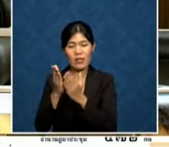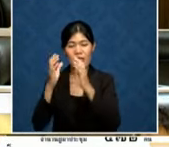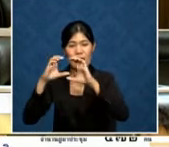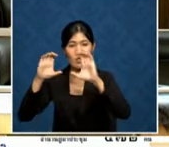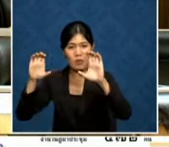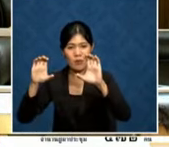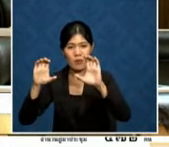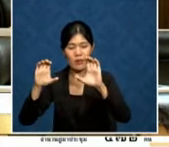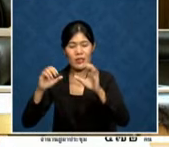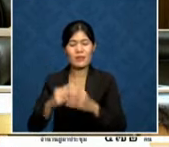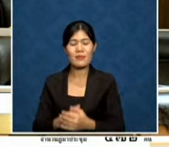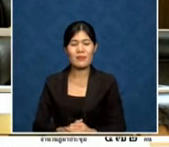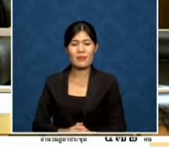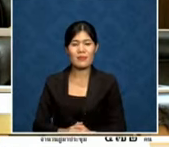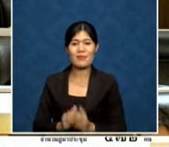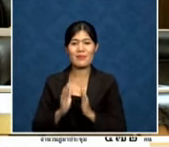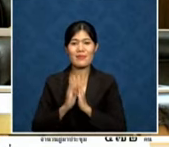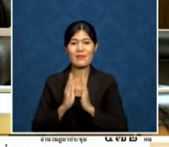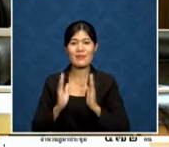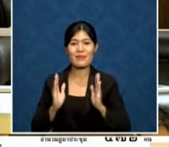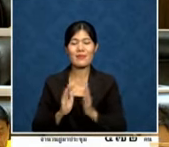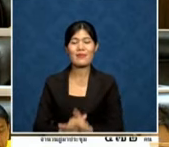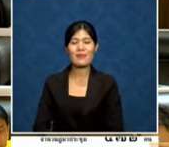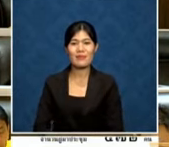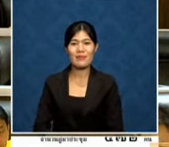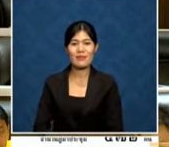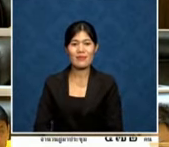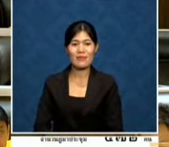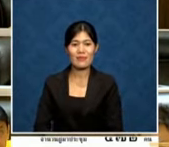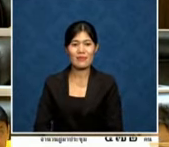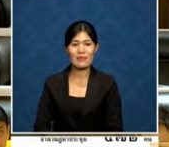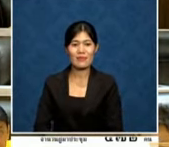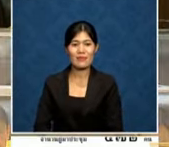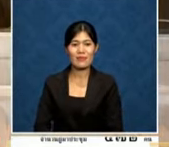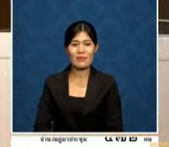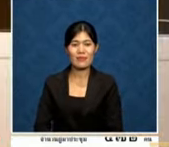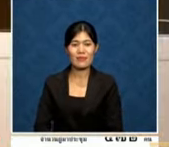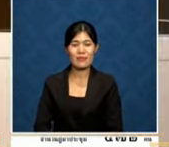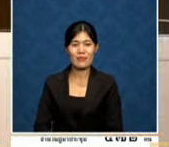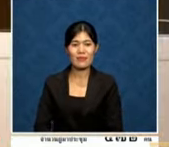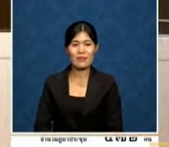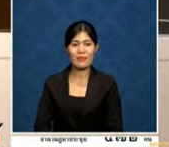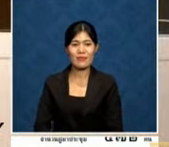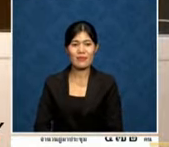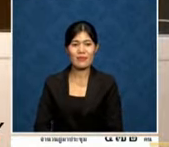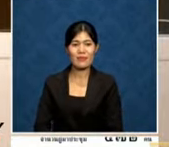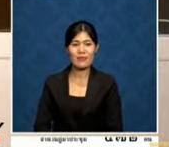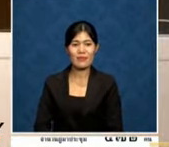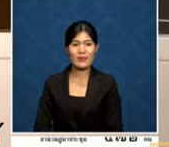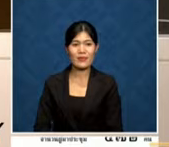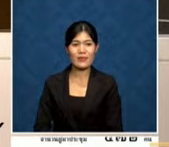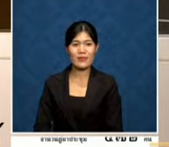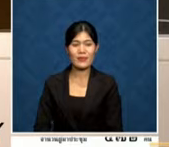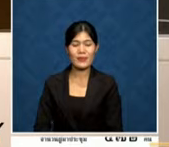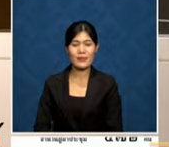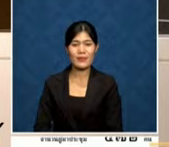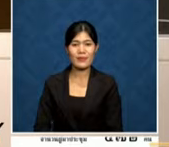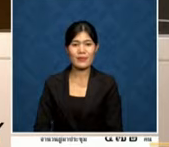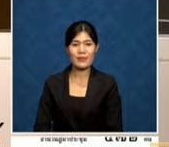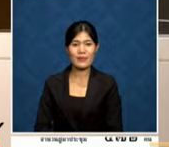ๆหลานๆของเราทุกคนด้วยนะคะขอบพระคุณค่ะขอบคุณครับต่อไปท่านสุภโชติ